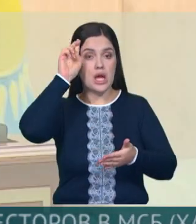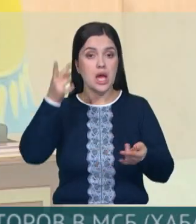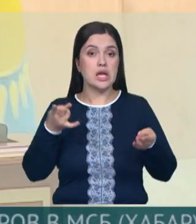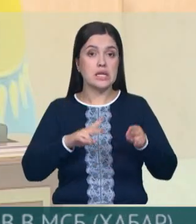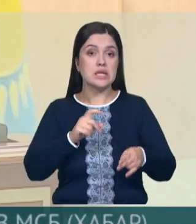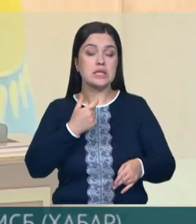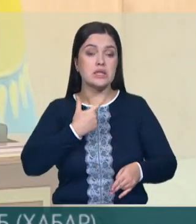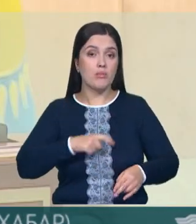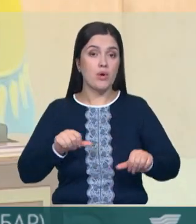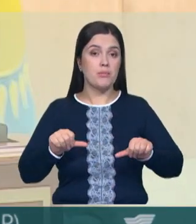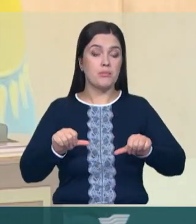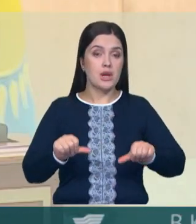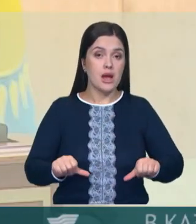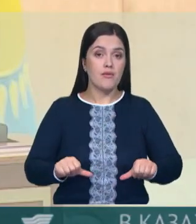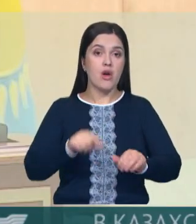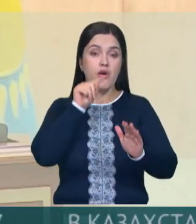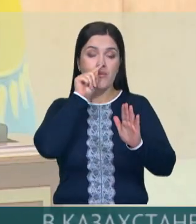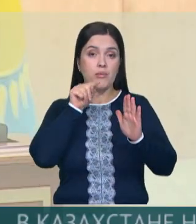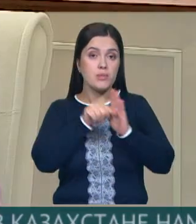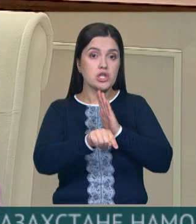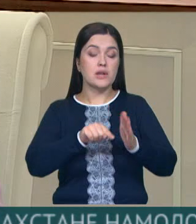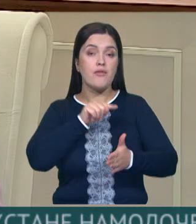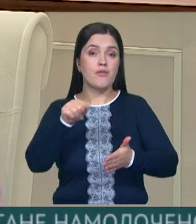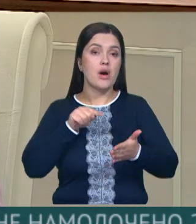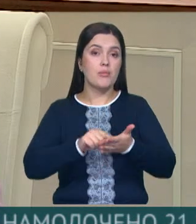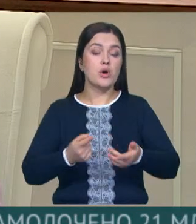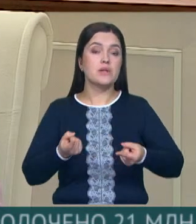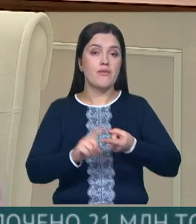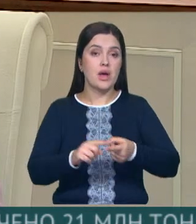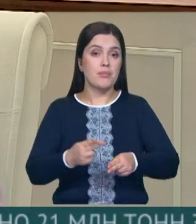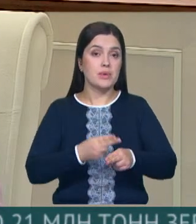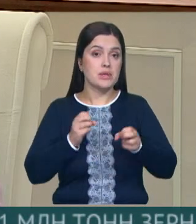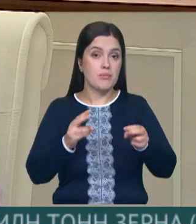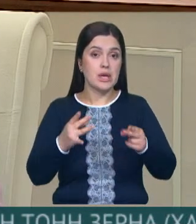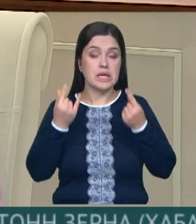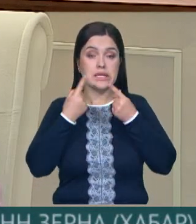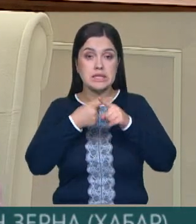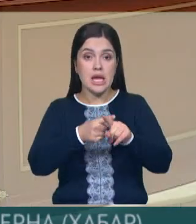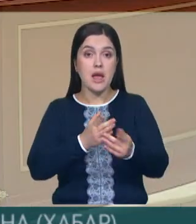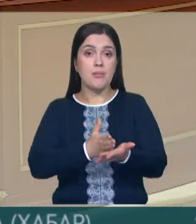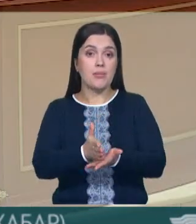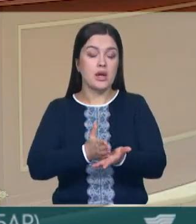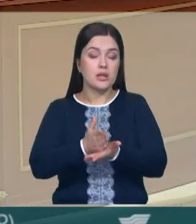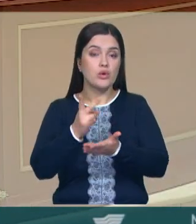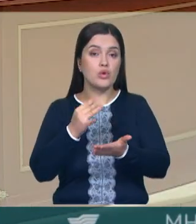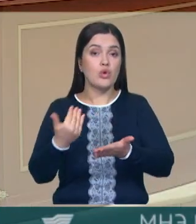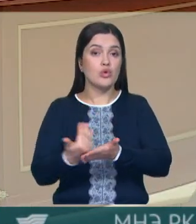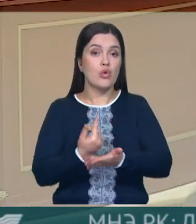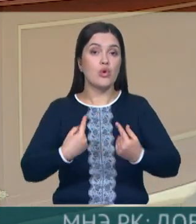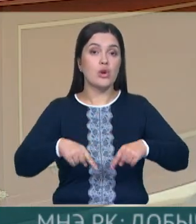собой полномочия вмешиваться в вопросы, связанные с безопасностью и технической политикой. Однако новый орган будет